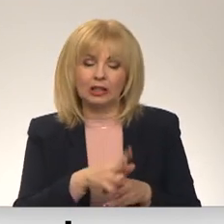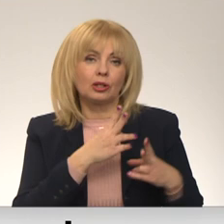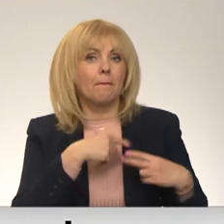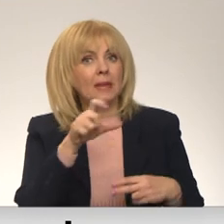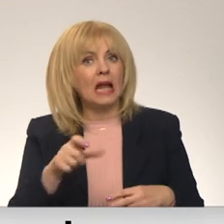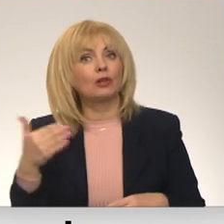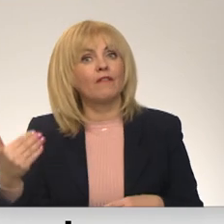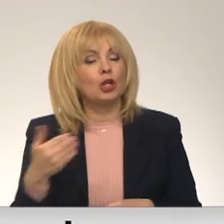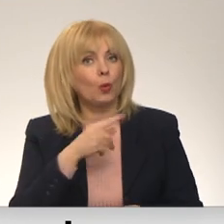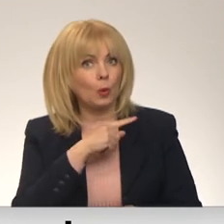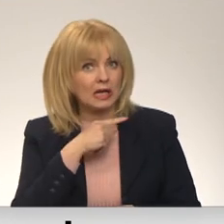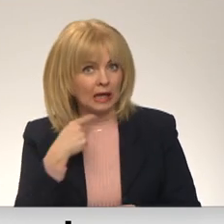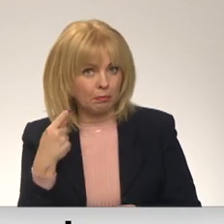gribu.